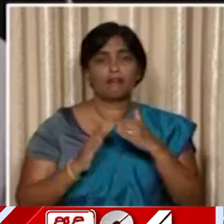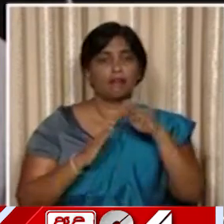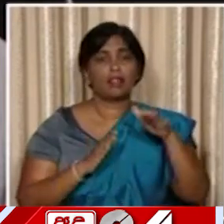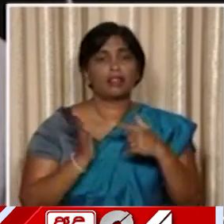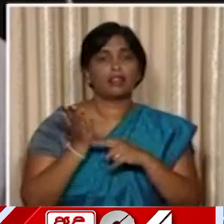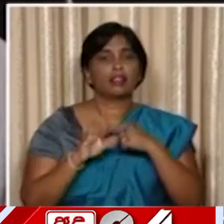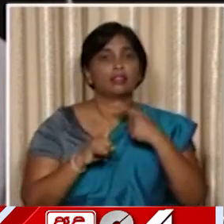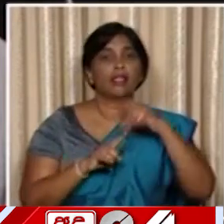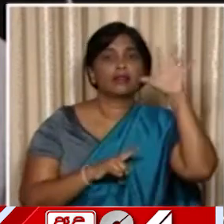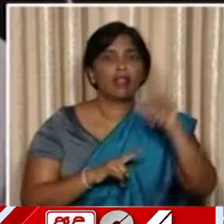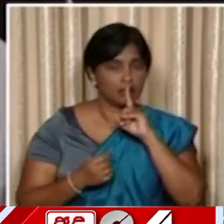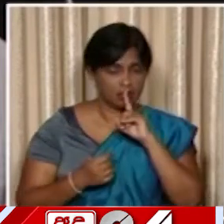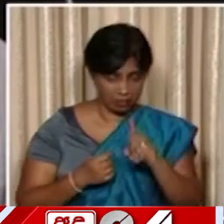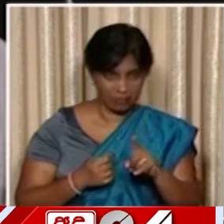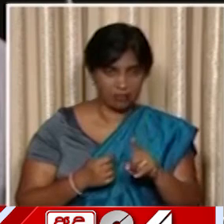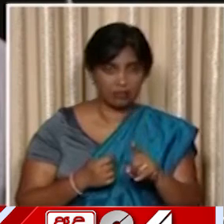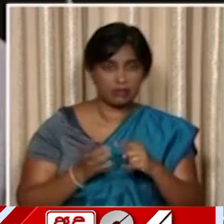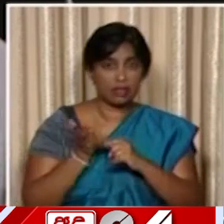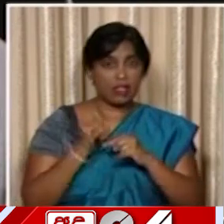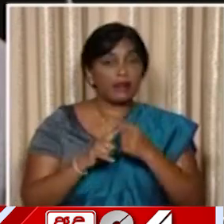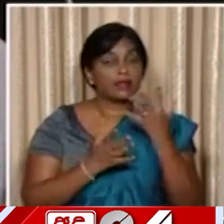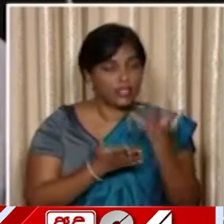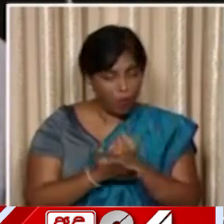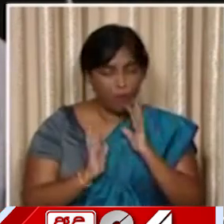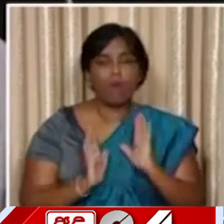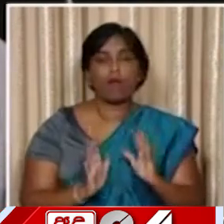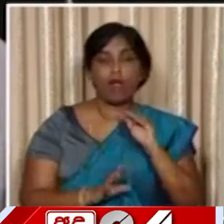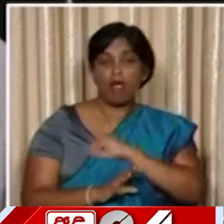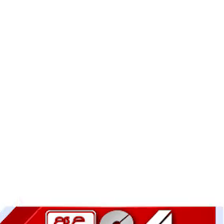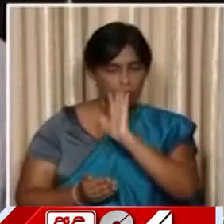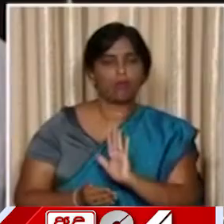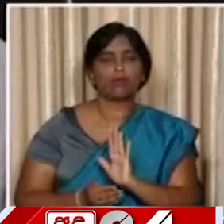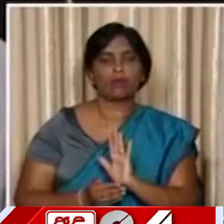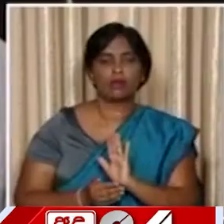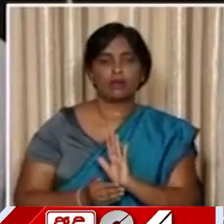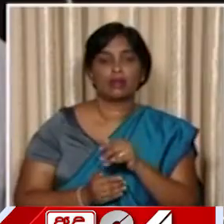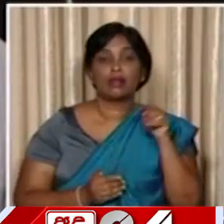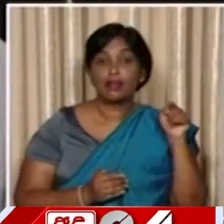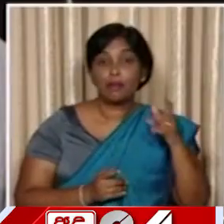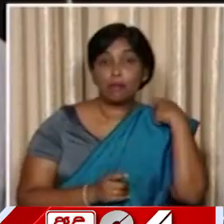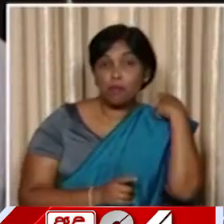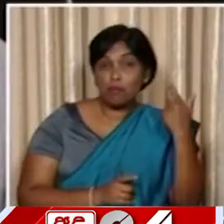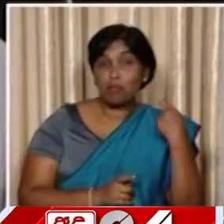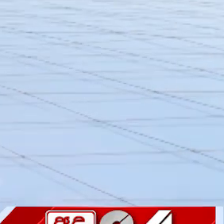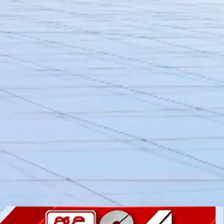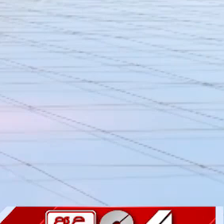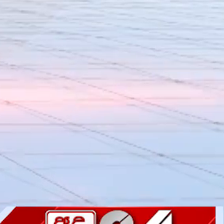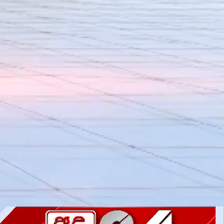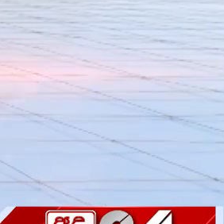අය ගෙනාවේ නැත්තේ කියලා මම අහනවා. බදු ගන්න ඕනේ, ආදායම් වැඩි කරන්න ඕනේ, තියෙන මිනිස්සුන්ගෙන් ගන්න